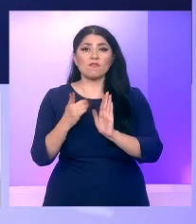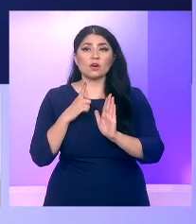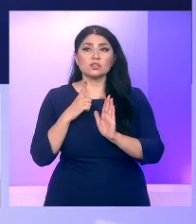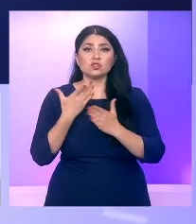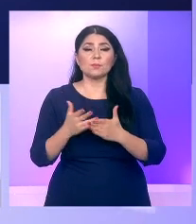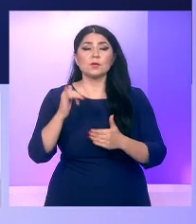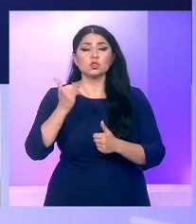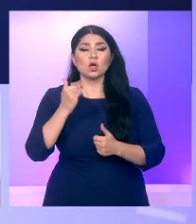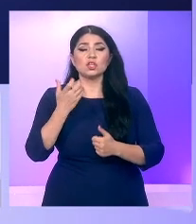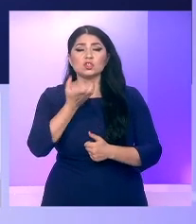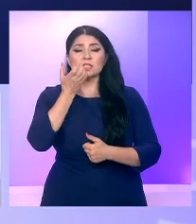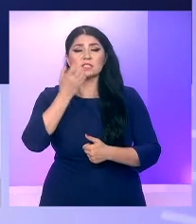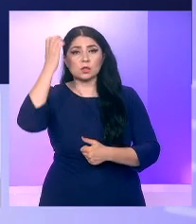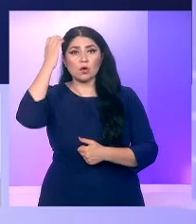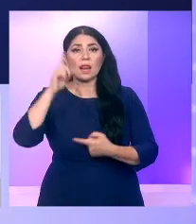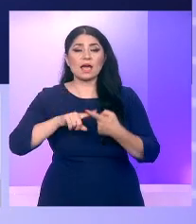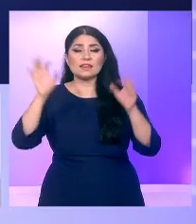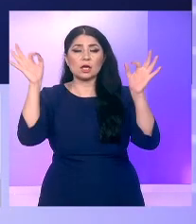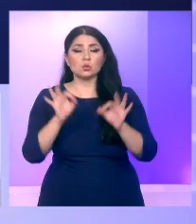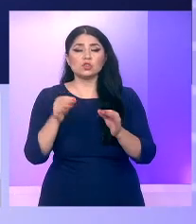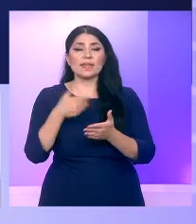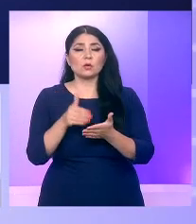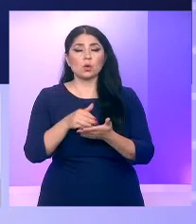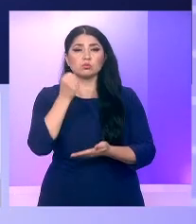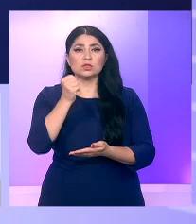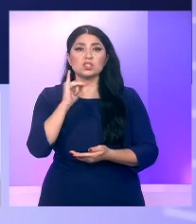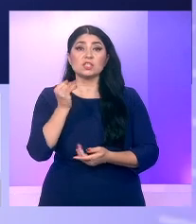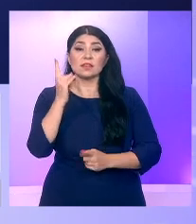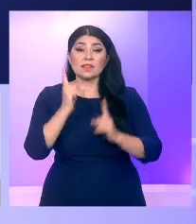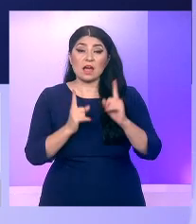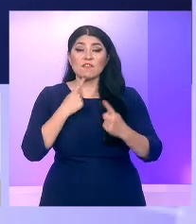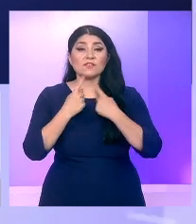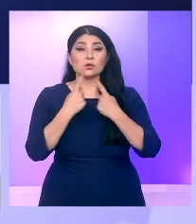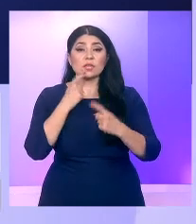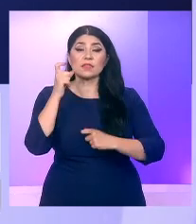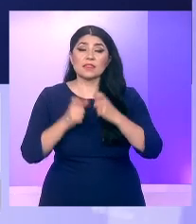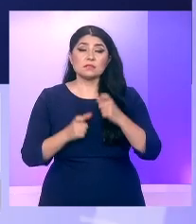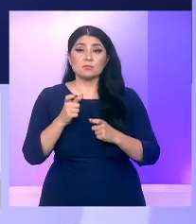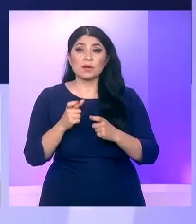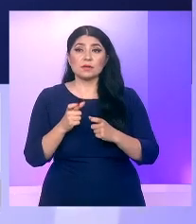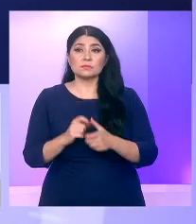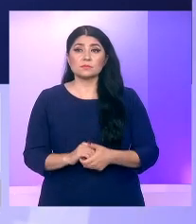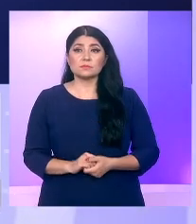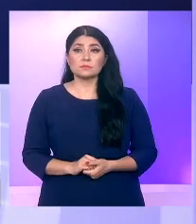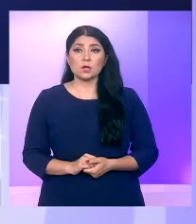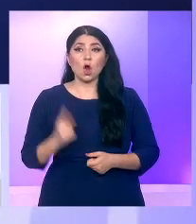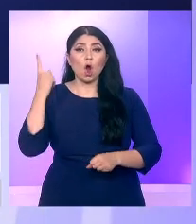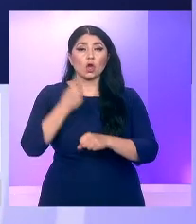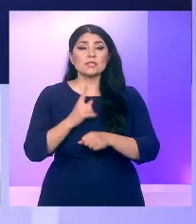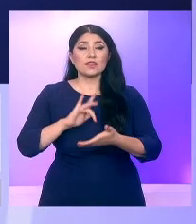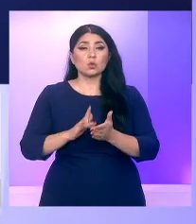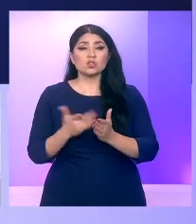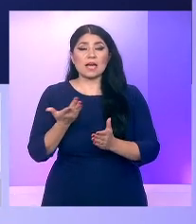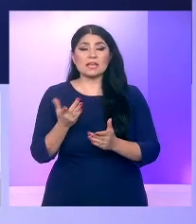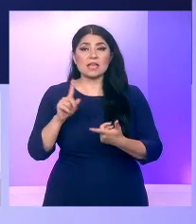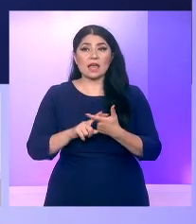intra joi în ședința de guvern pe reducerea cheltuielor bugetare și desigur dacă se va discuta și despre ordonanța de urgență